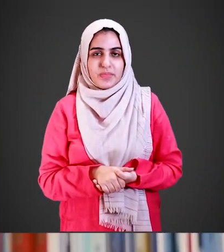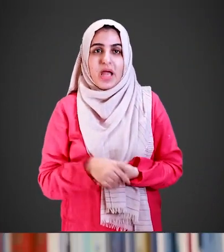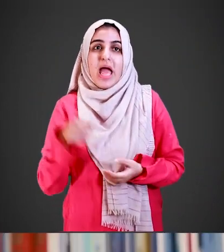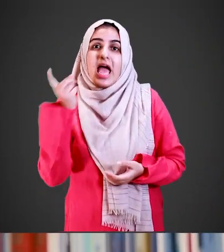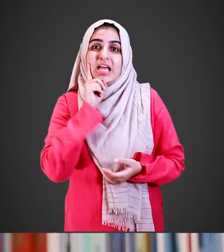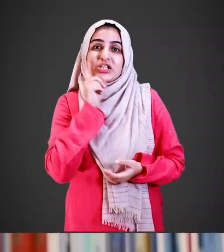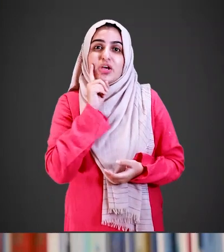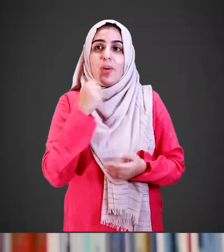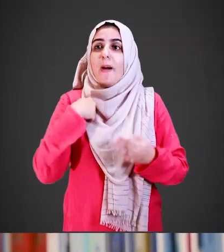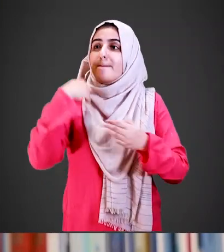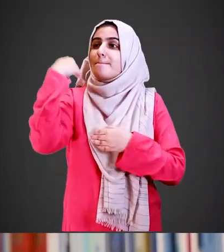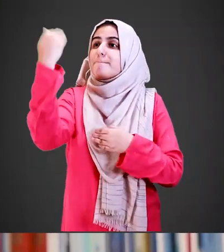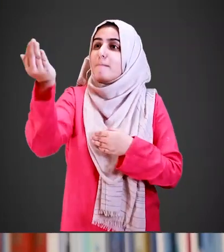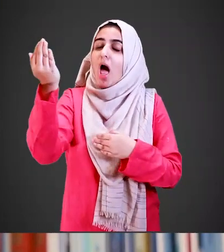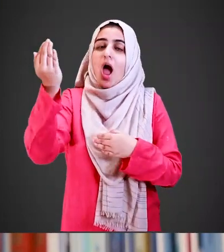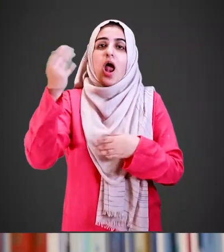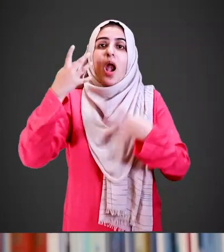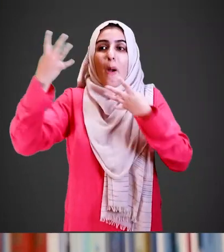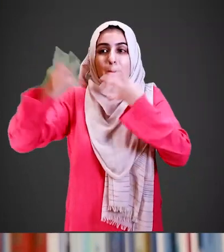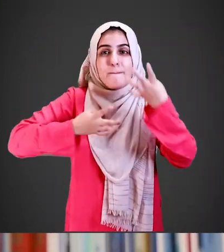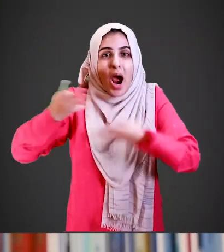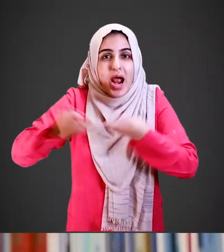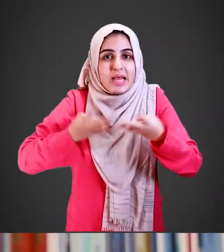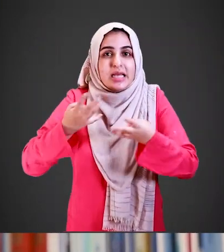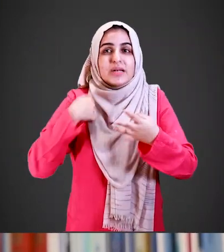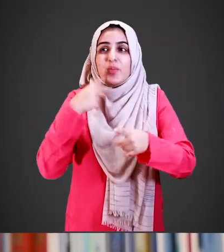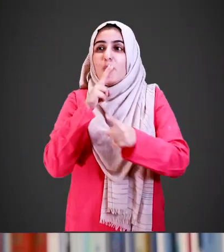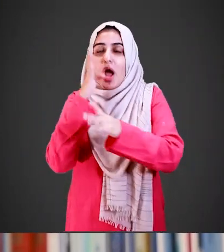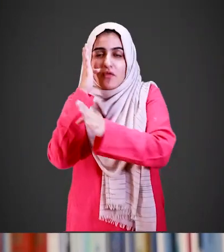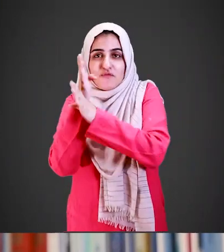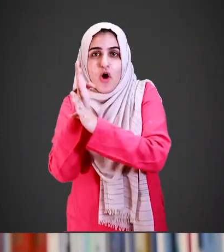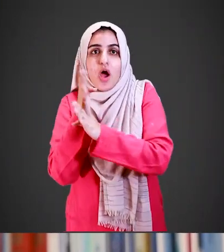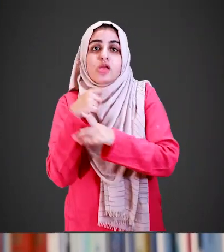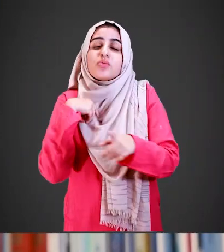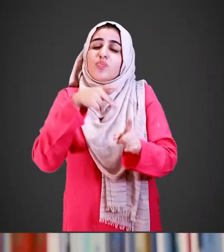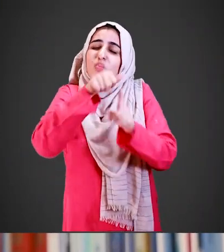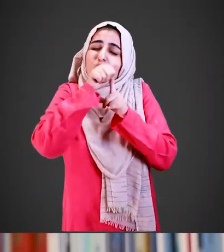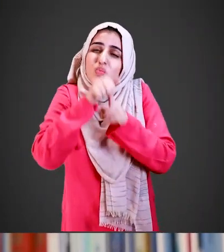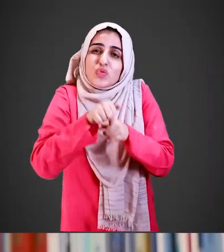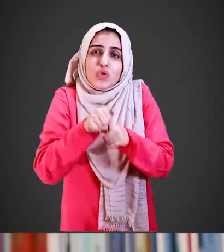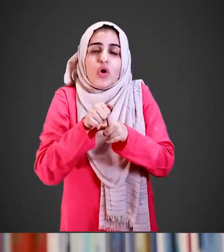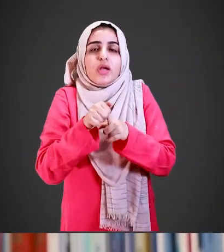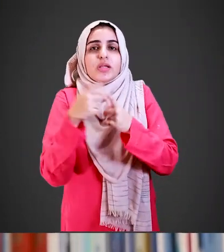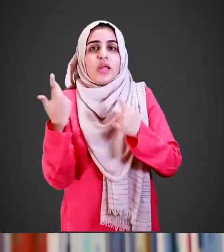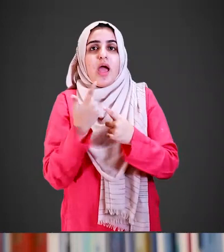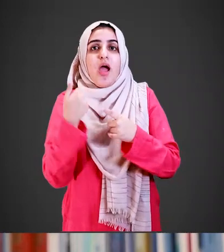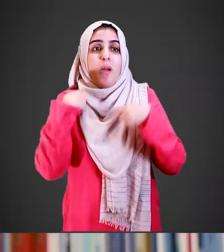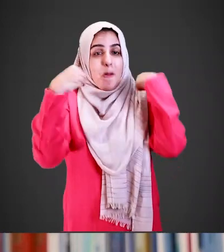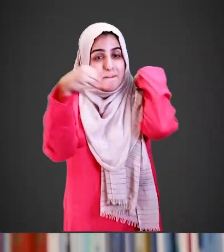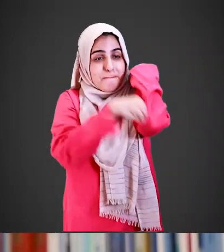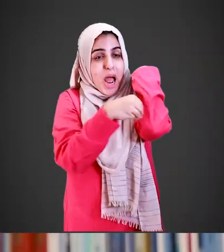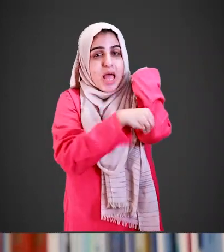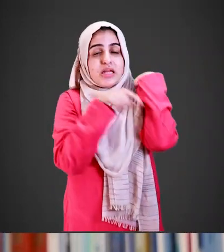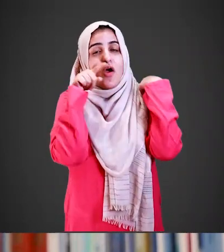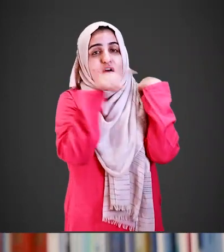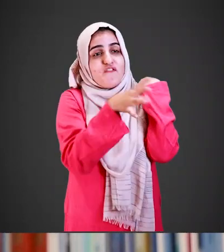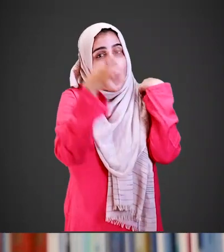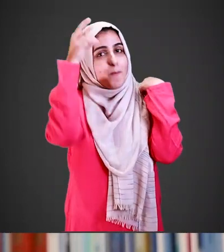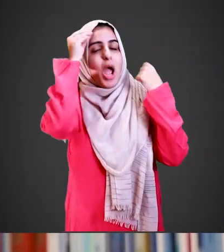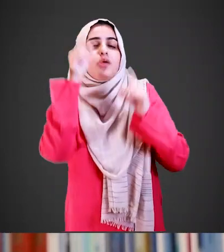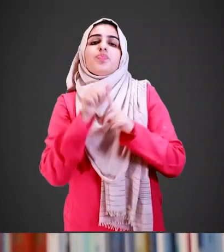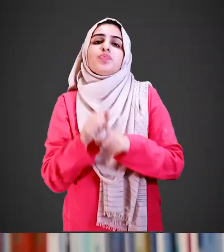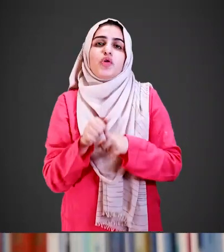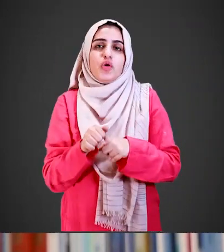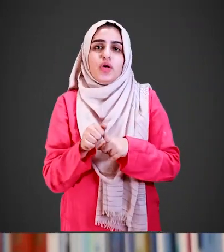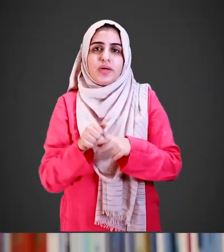جب ہم سوشل مارکیٹ اکانومی کی بات کرتے ہیں تو ہمارے لیے بہت ضروری ہے کہ ہم بنیادی ڈھانچوں کو سمجھیں